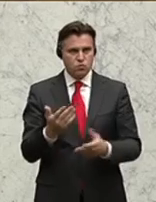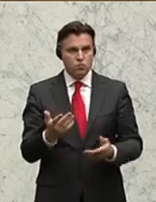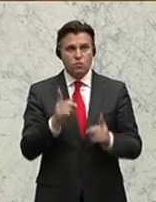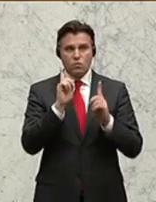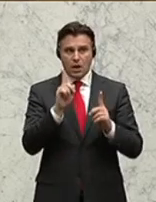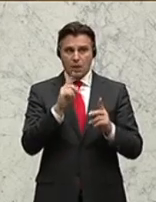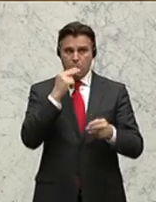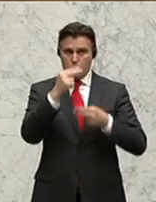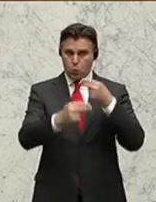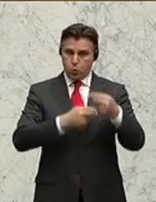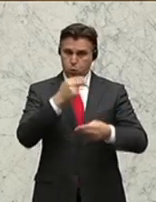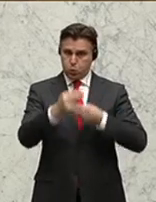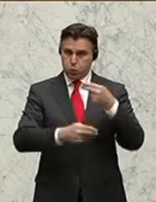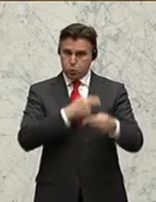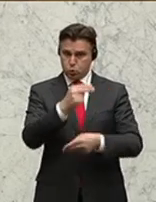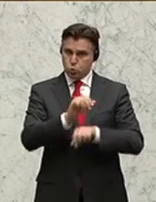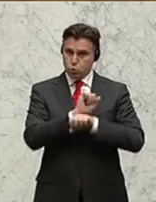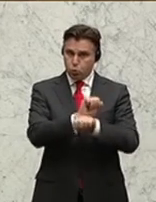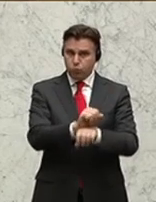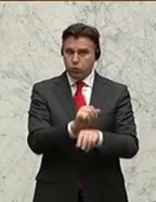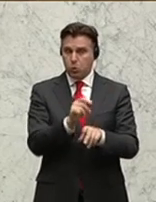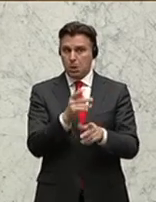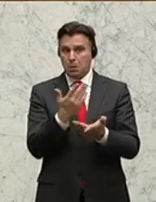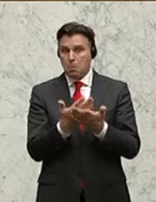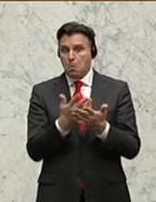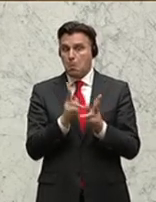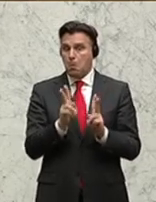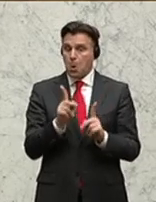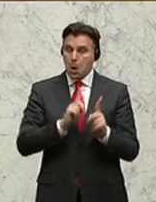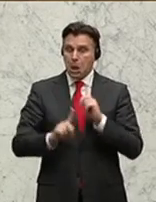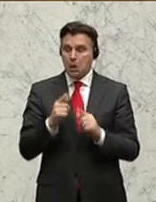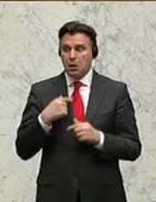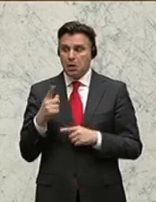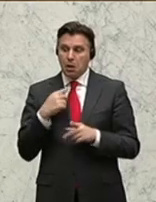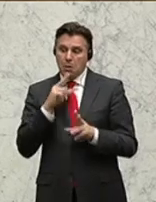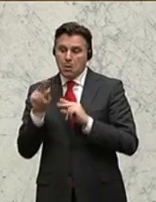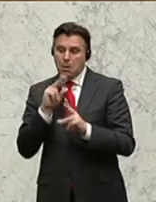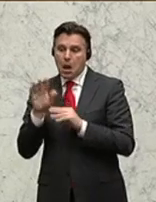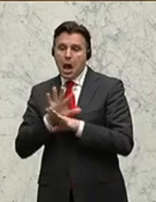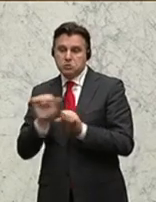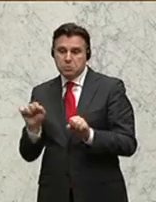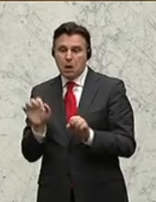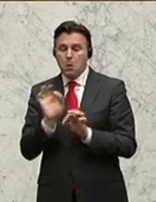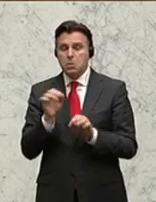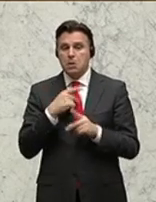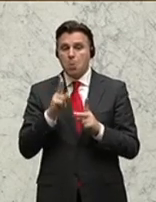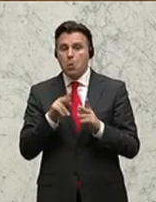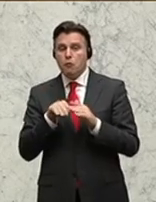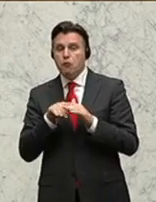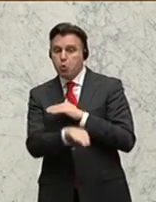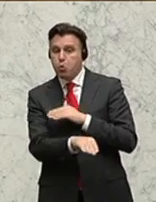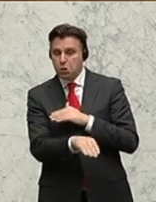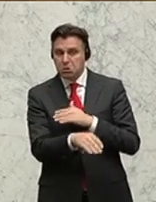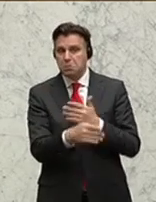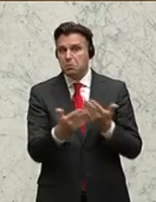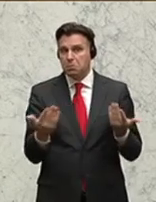Grundvoraussetzung für die Untersuchungshaft. Das ist eine Verdunkelungsgefahr, eine Verabredungsgefahr oder Fluchtgefahr. Und das